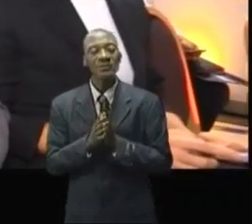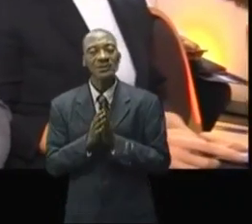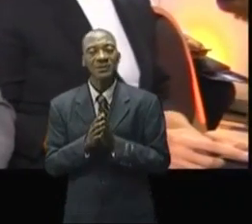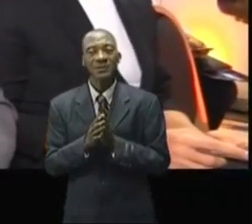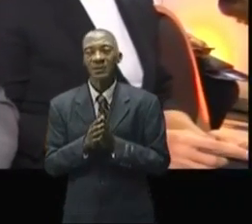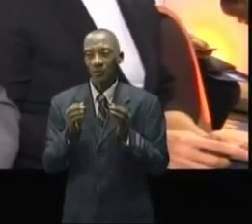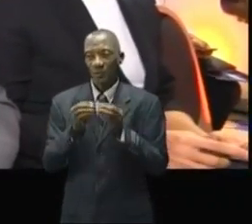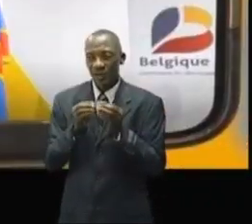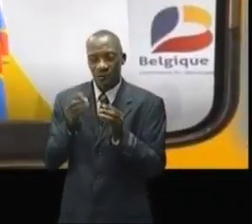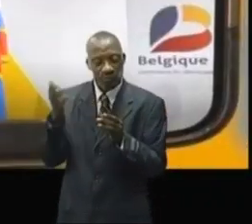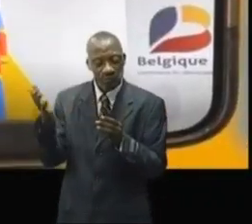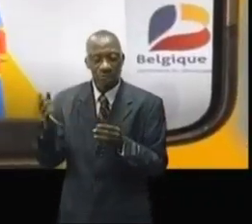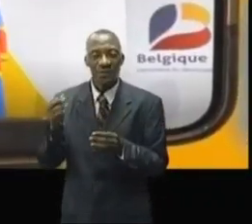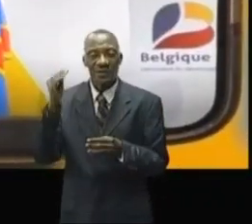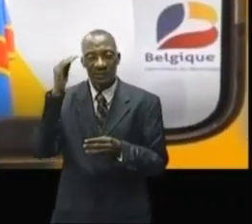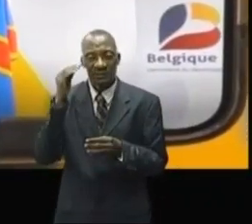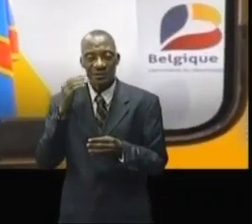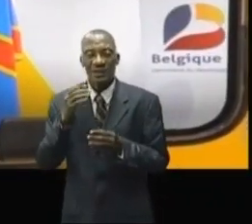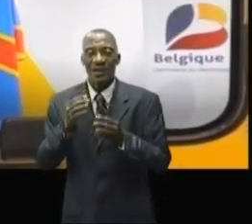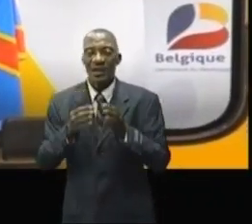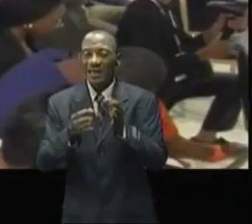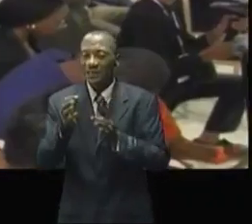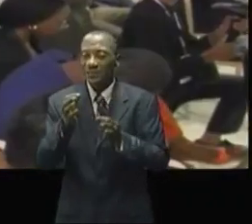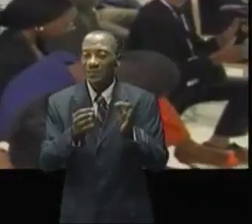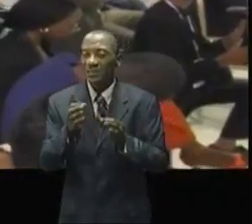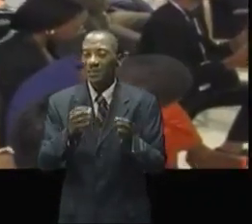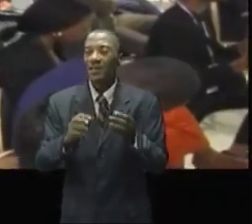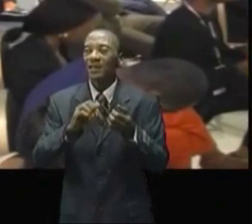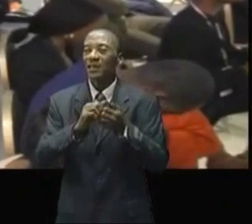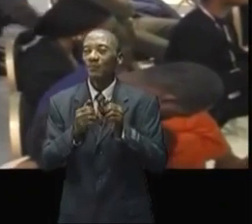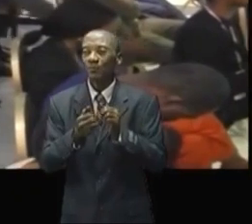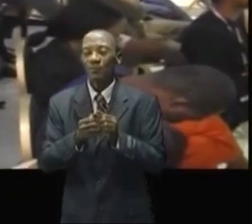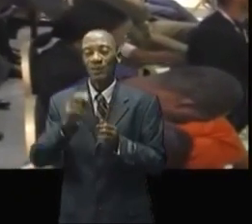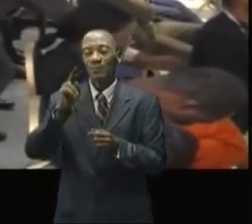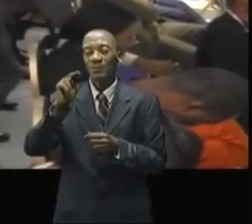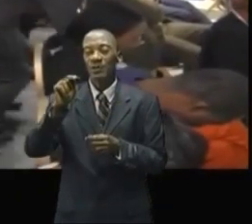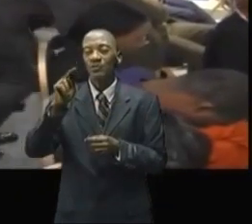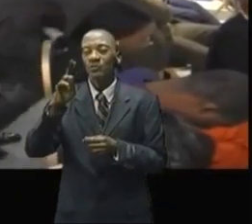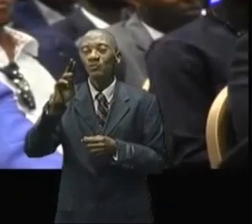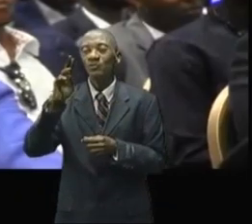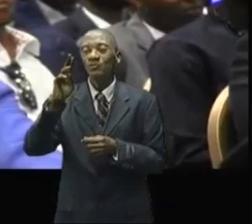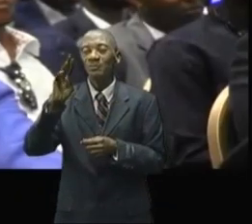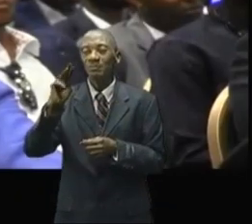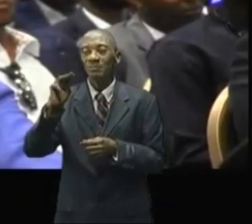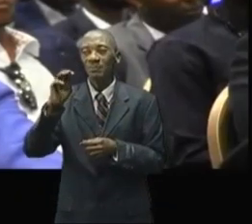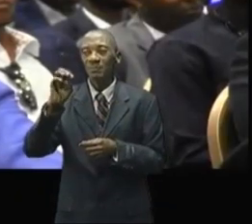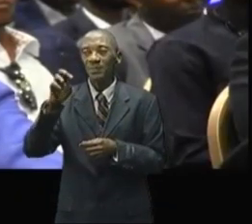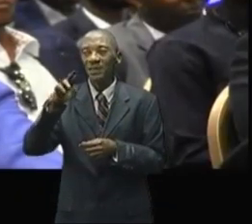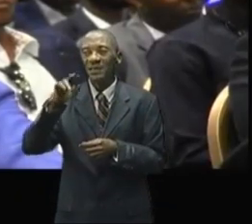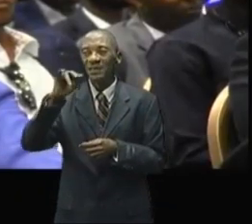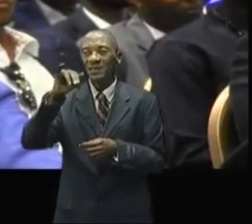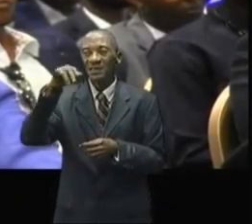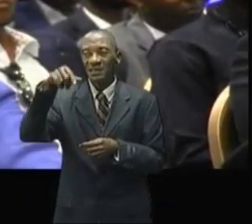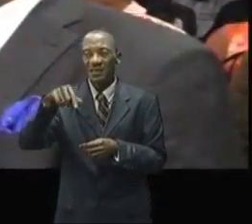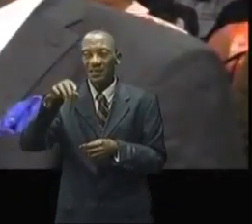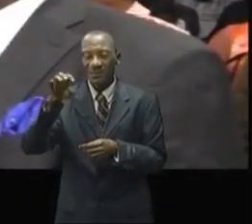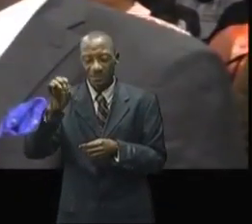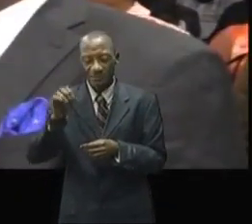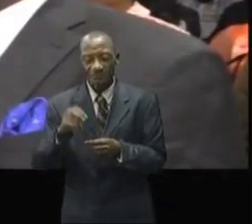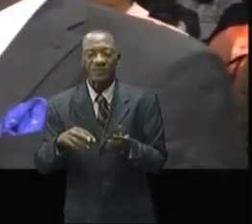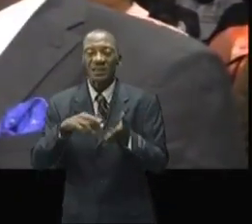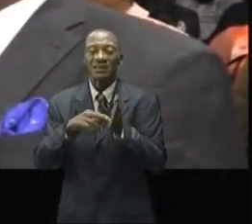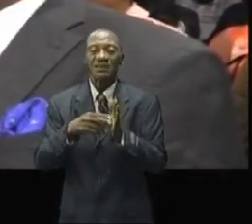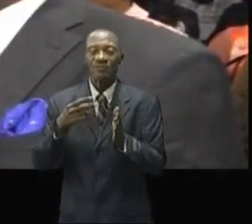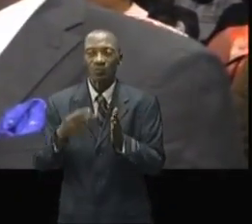juridique qui vient poser des jalons de la réglementation du secteur numérique en République démocratique du Congo. Ce texte présente un certain